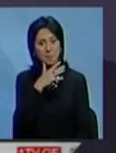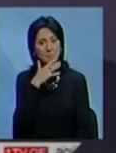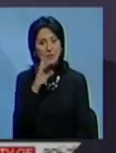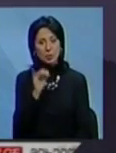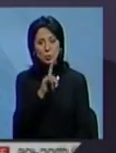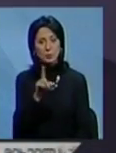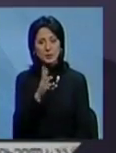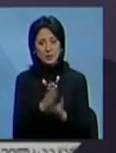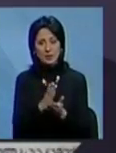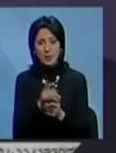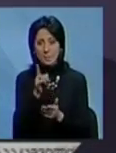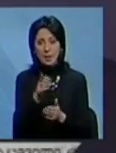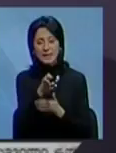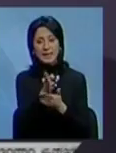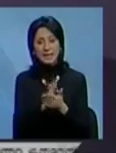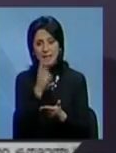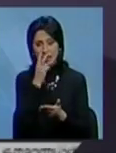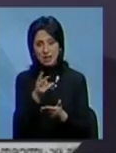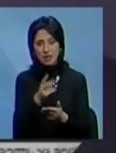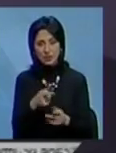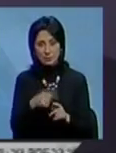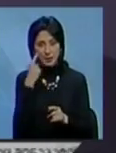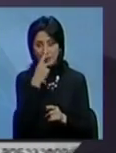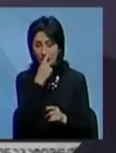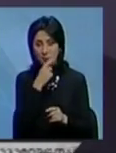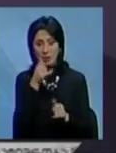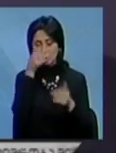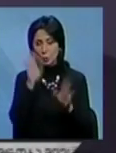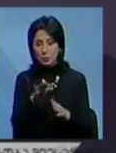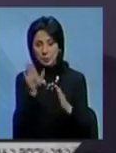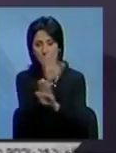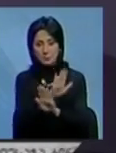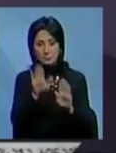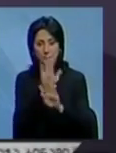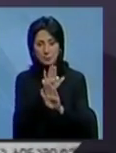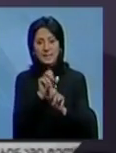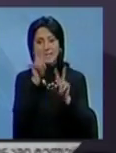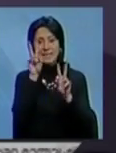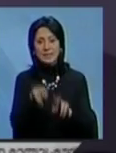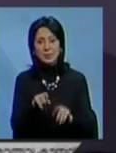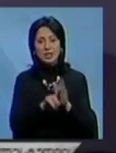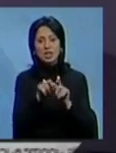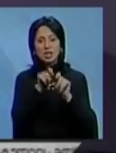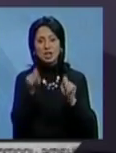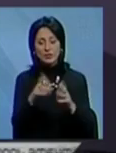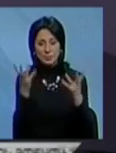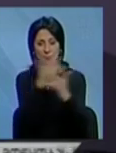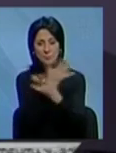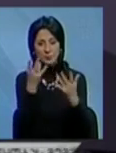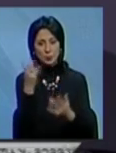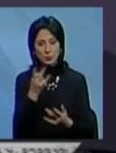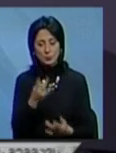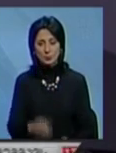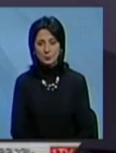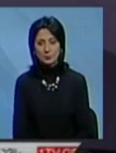ბევრი სიურპრიზი ელის. მათი ნაწილის ნახვა შეუიარაღებელი თვალით შეუძლებელია და სამისოდ სპეციალურად შექმნილი აპლიკაცია